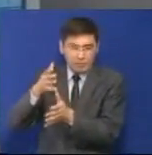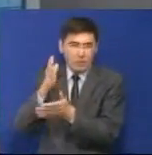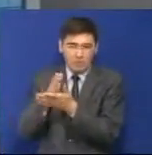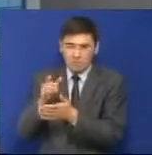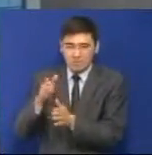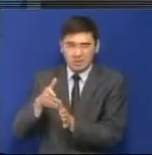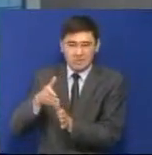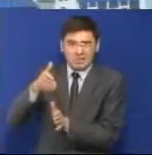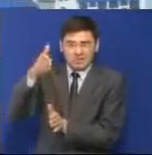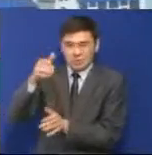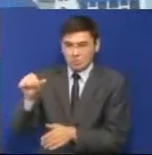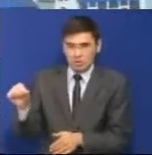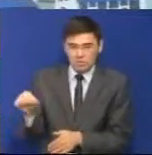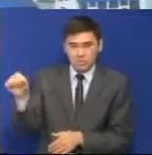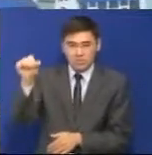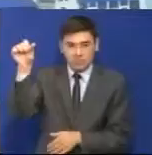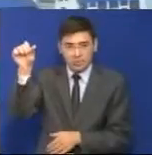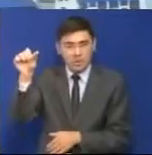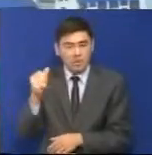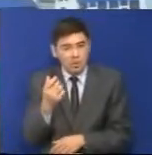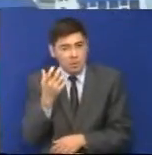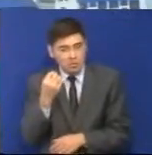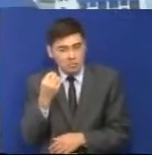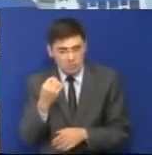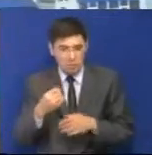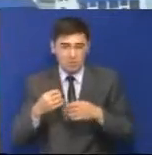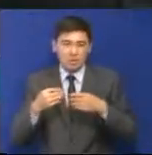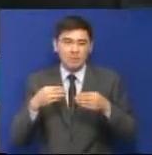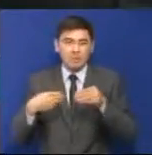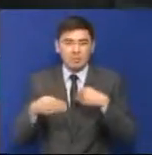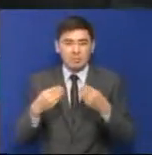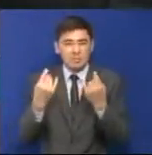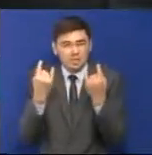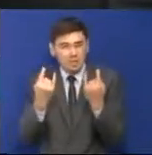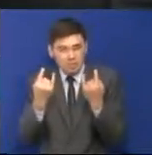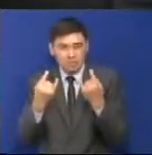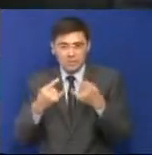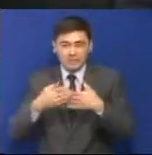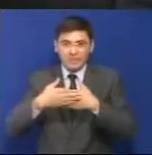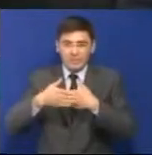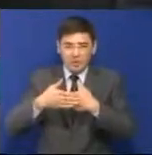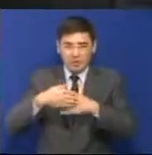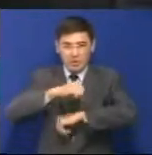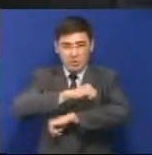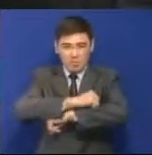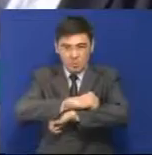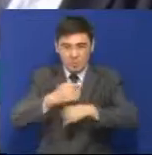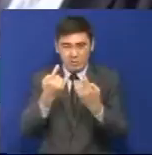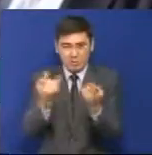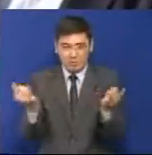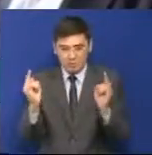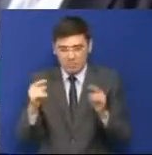бастаған. Сондай-ақ пәтер иелері балкон есіктері мен терезелерінің сапасыз орнатылғандығын алға тартты. Ал